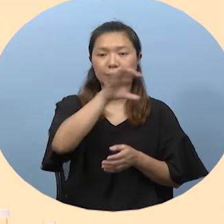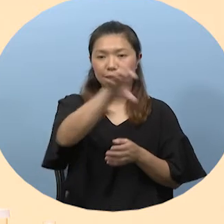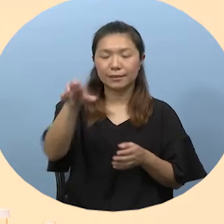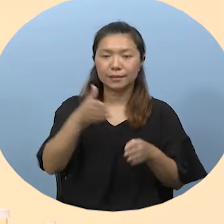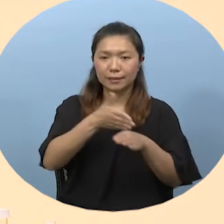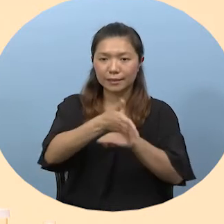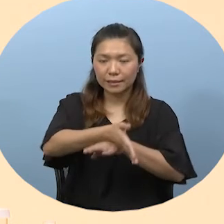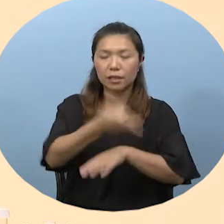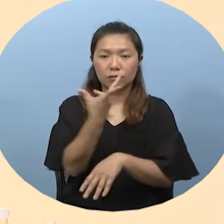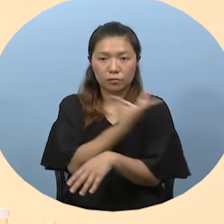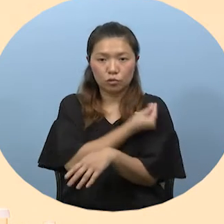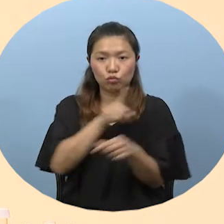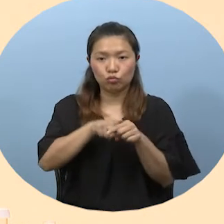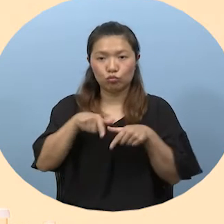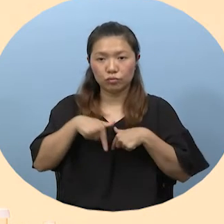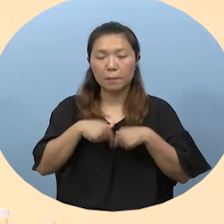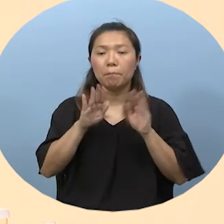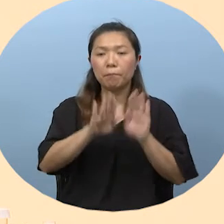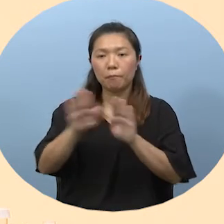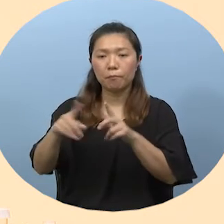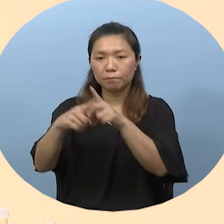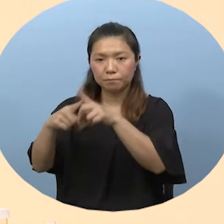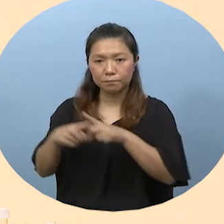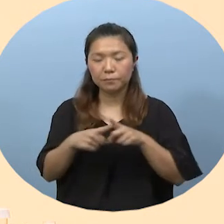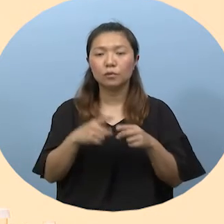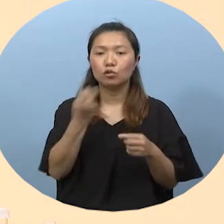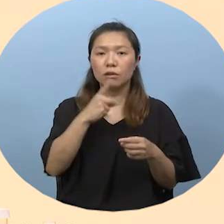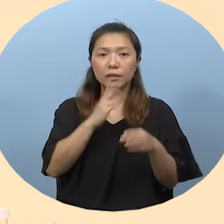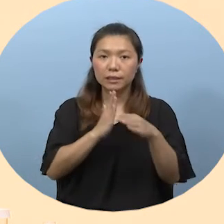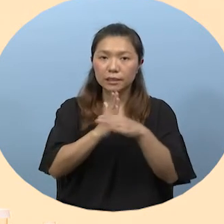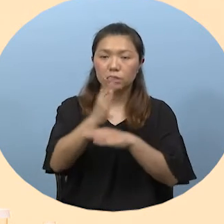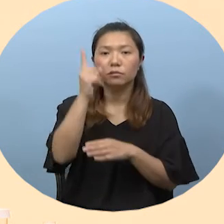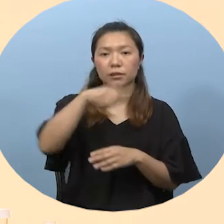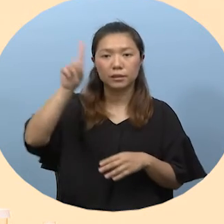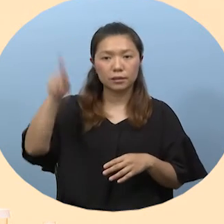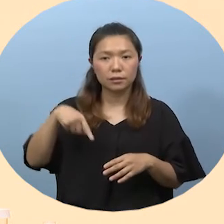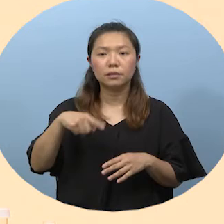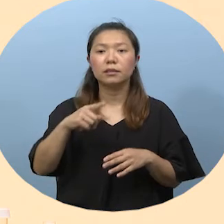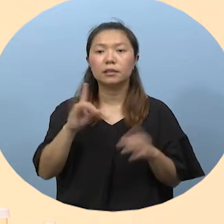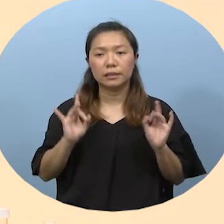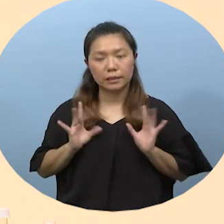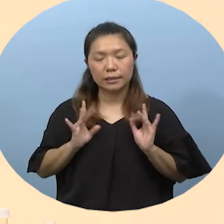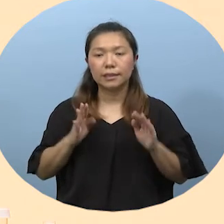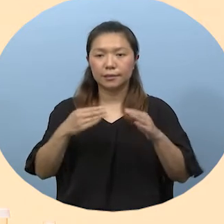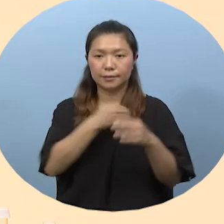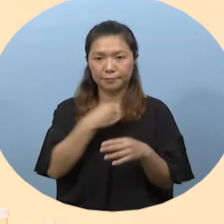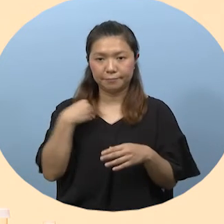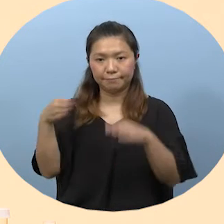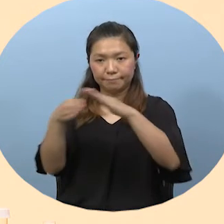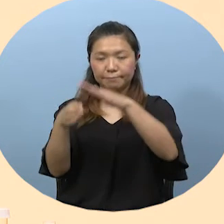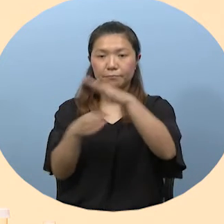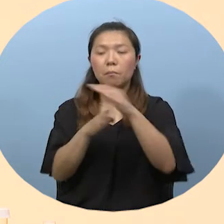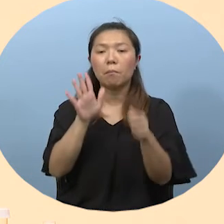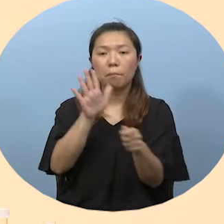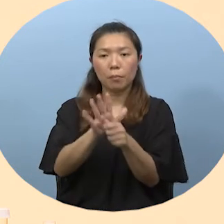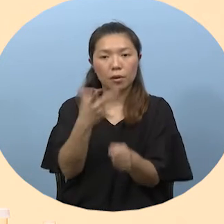服務，以及過千個私家的醫生的診所為市民接種之外，我們由今天